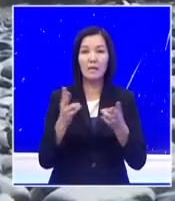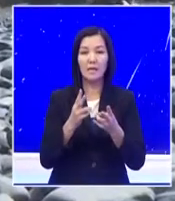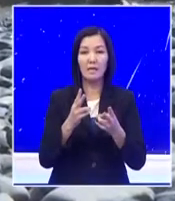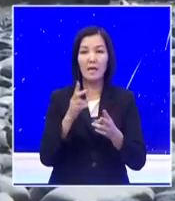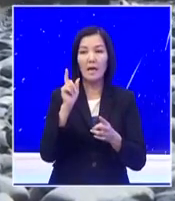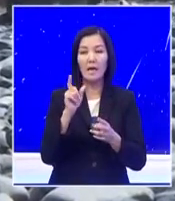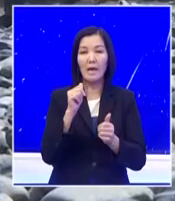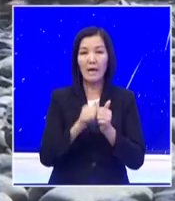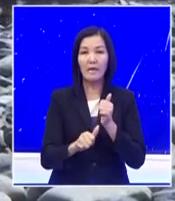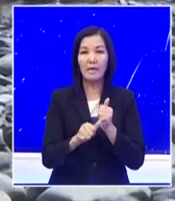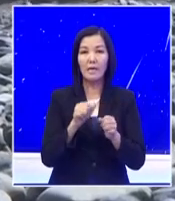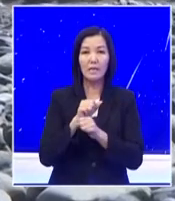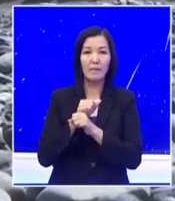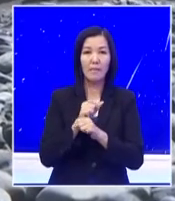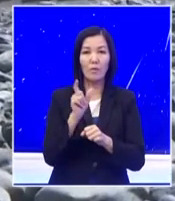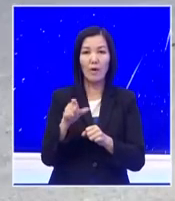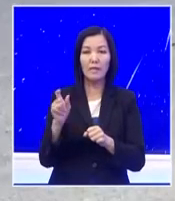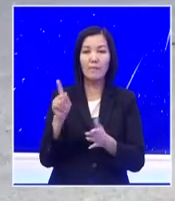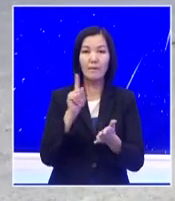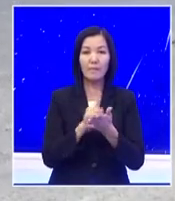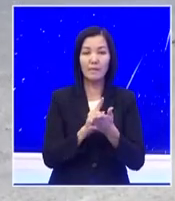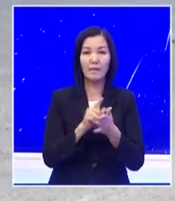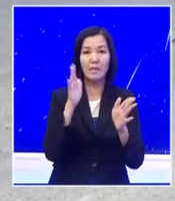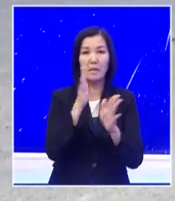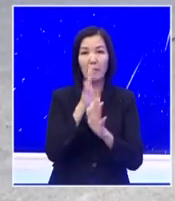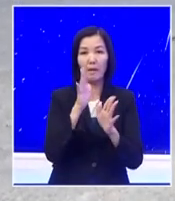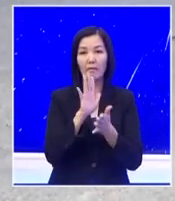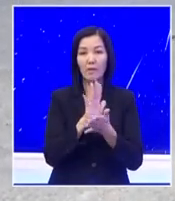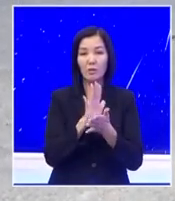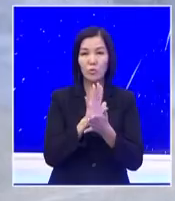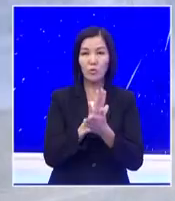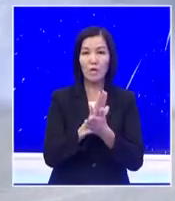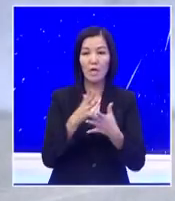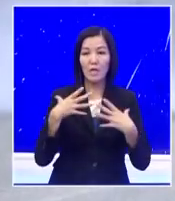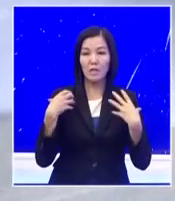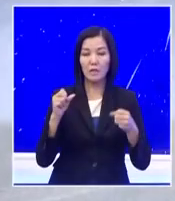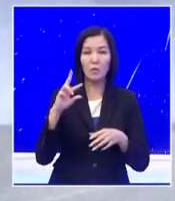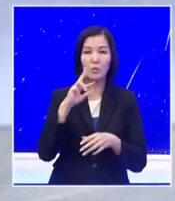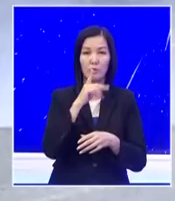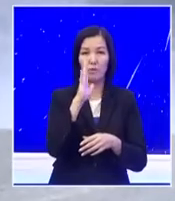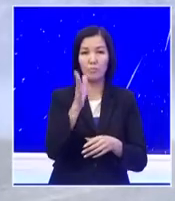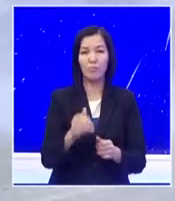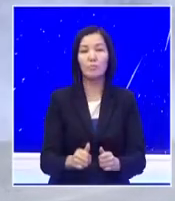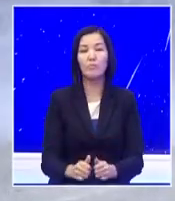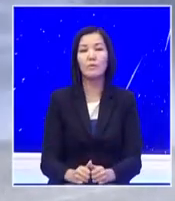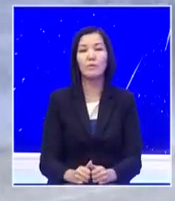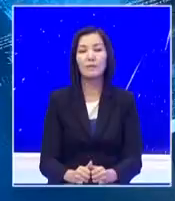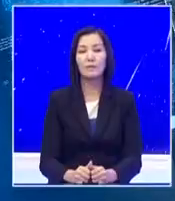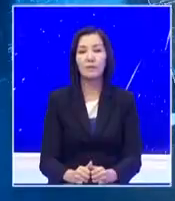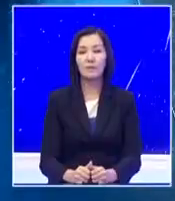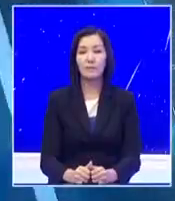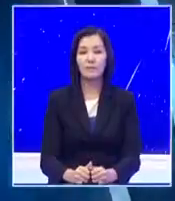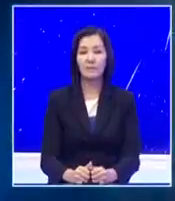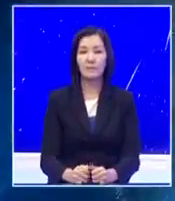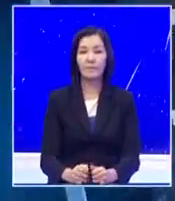келушінің міндеті. Өйткені айдынның ластануы қоршаған ортаға ғана емес, адамдардың денсаулығына да кері әсерін тигізері анық.